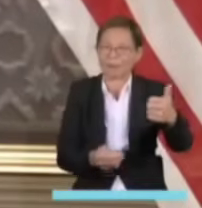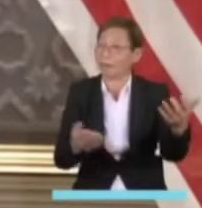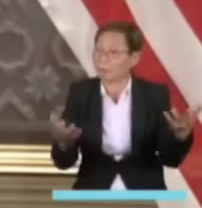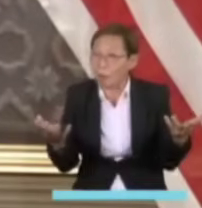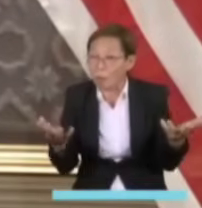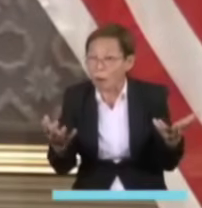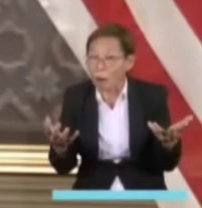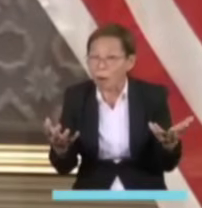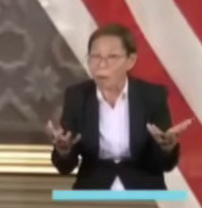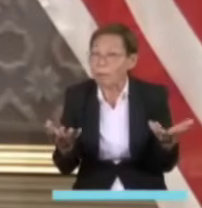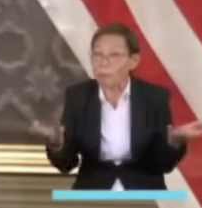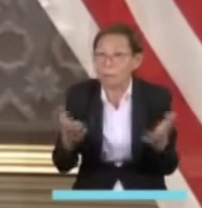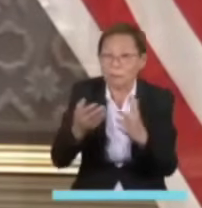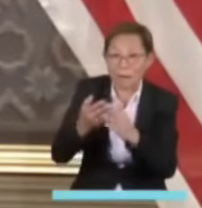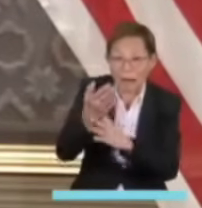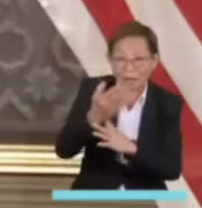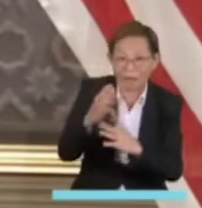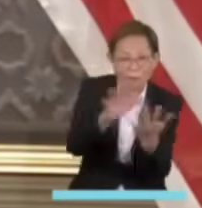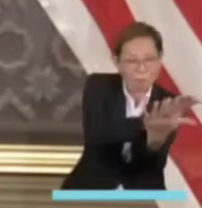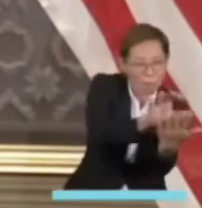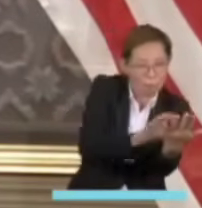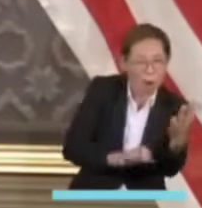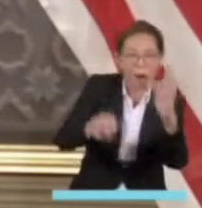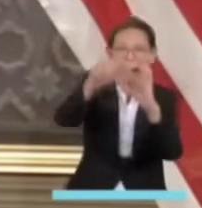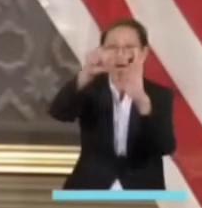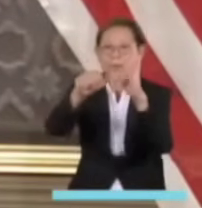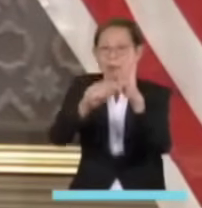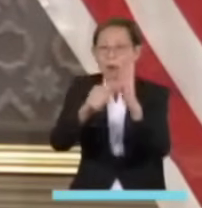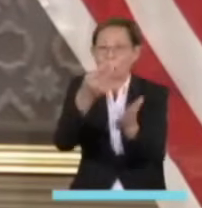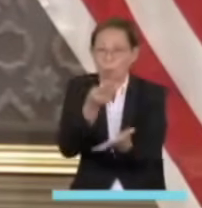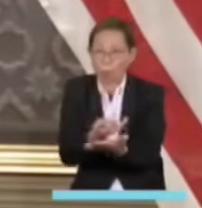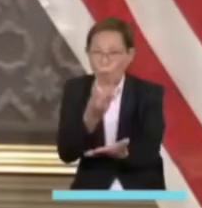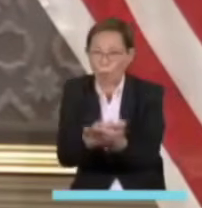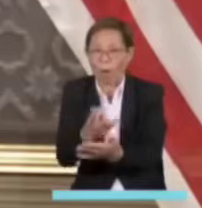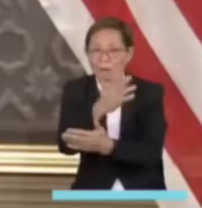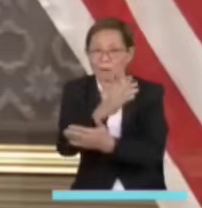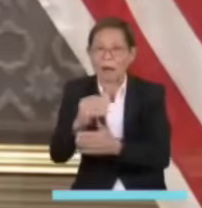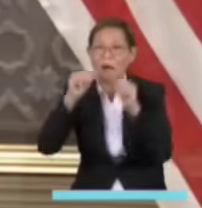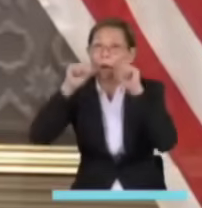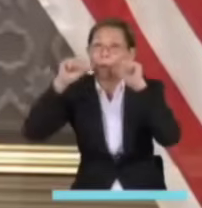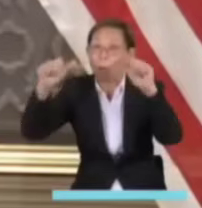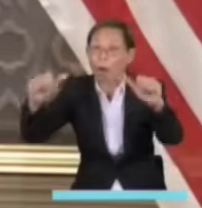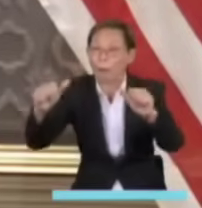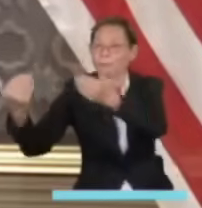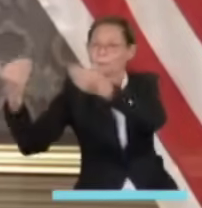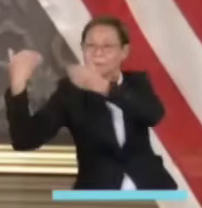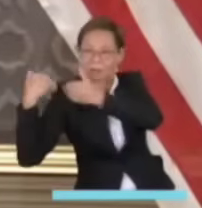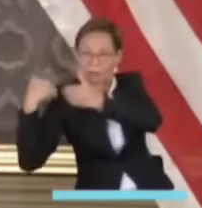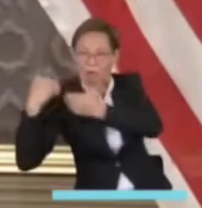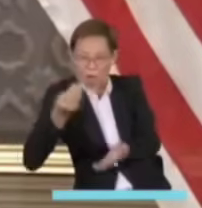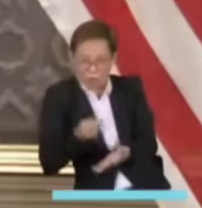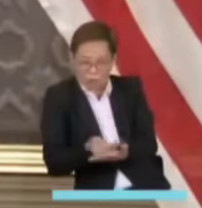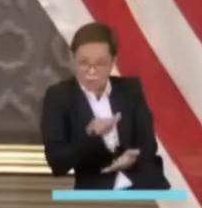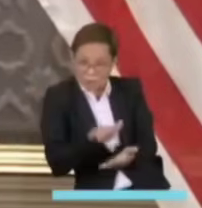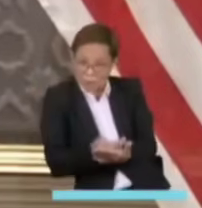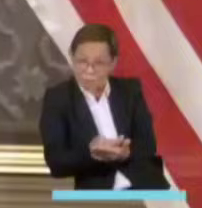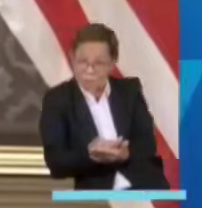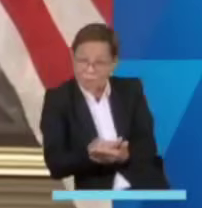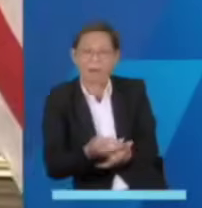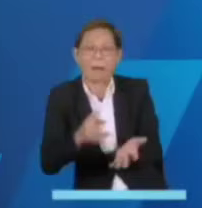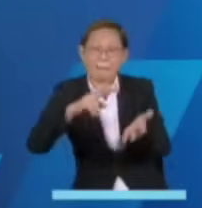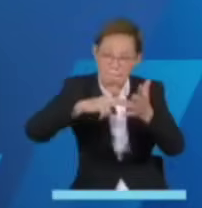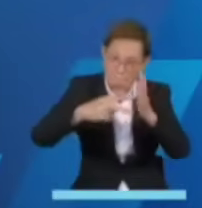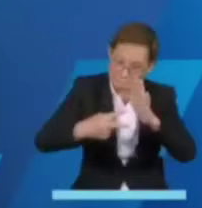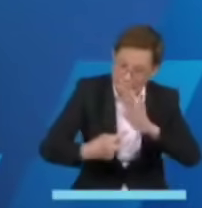iaitu melalui penggubalan Akta Kewangan dan Awam Tanggungjawab Fiskal.